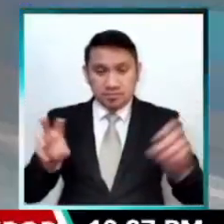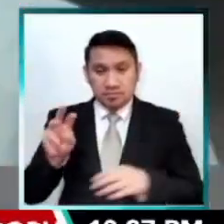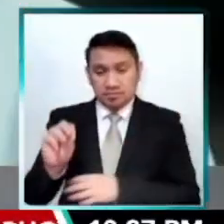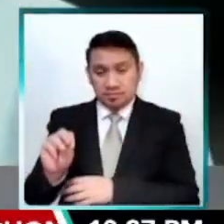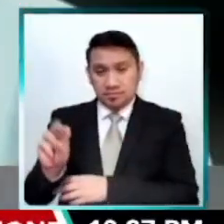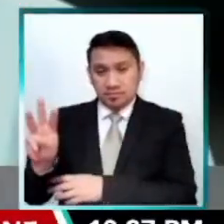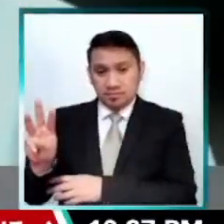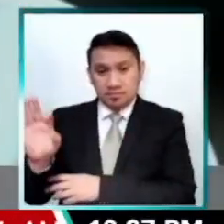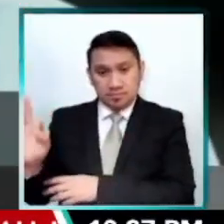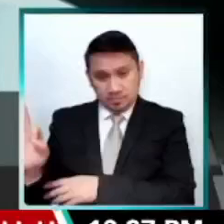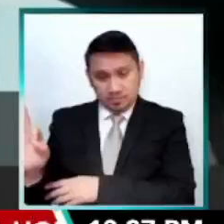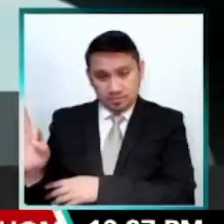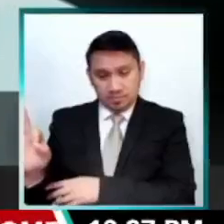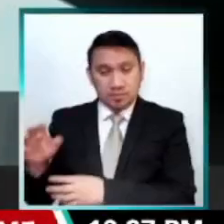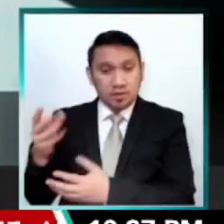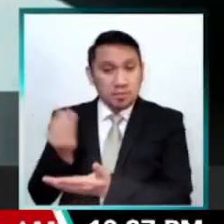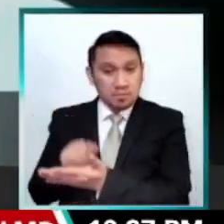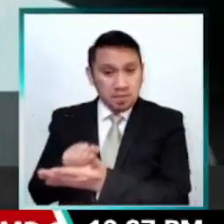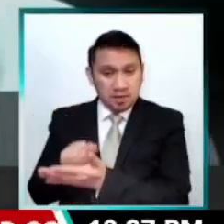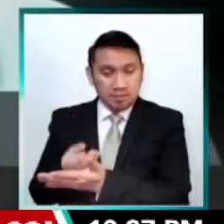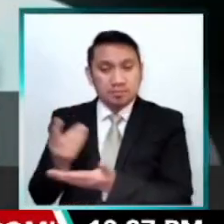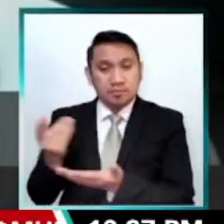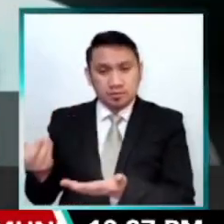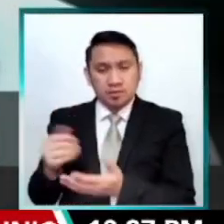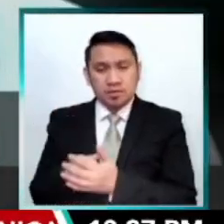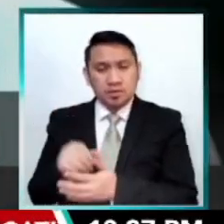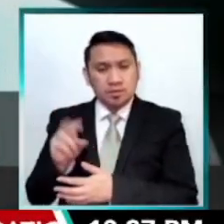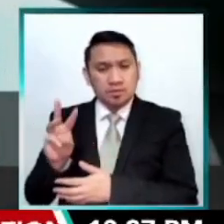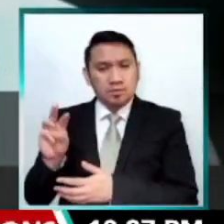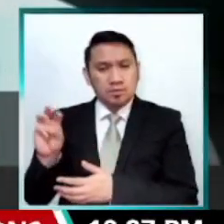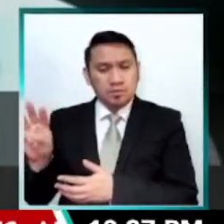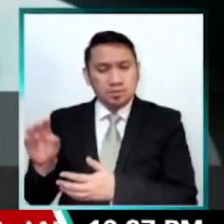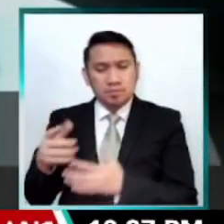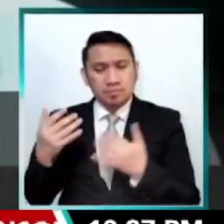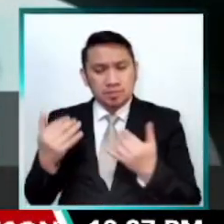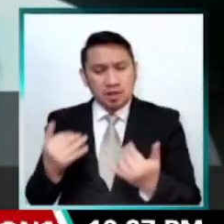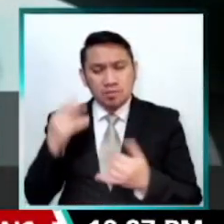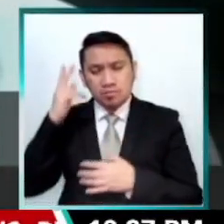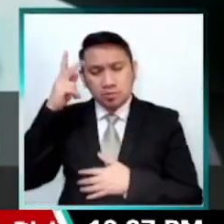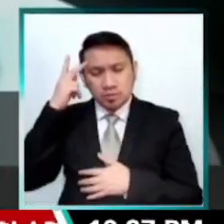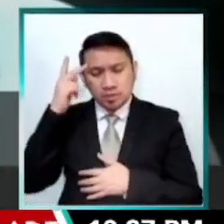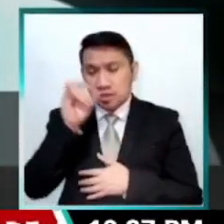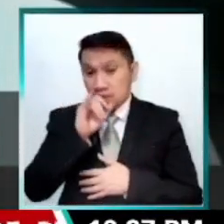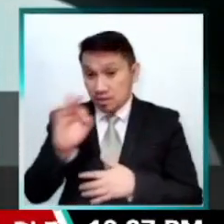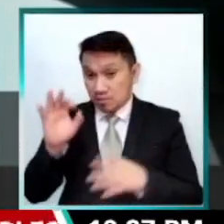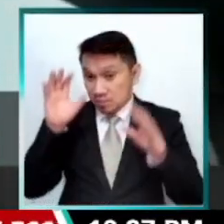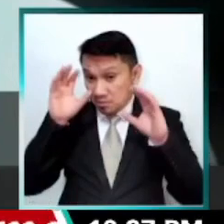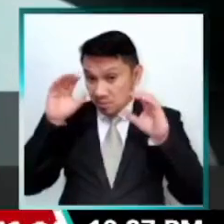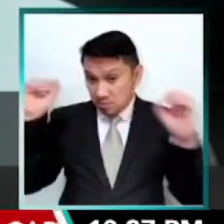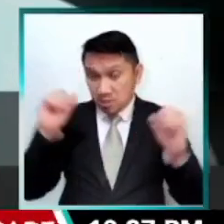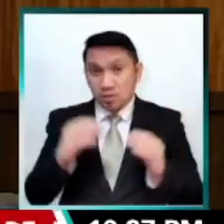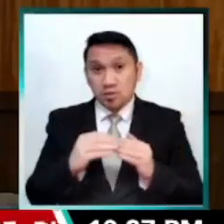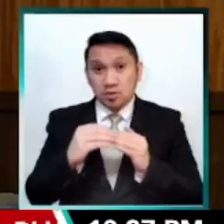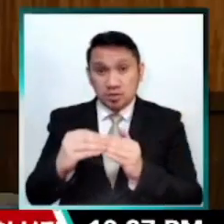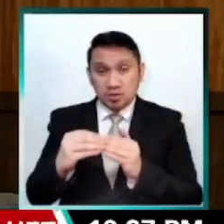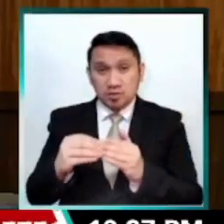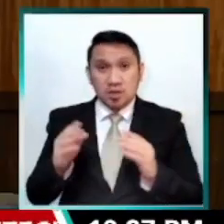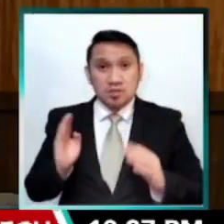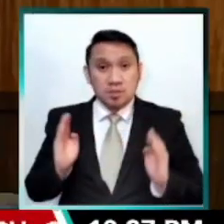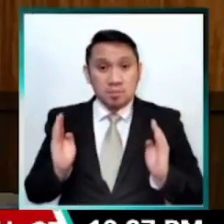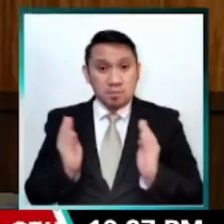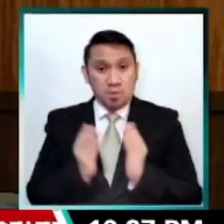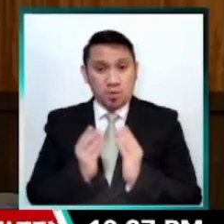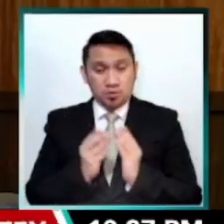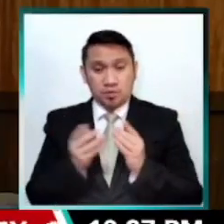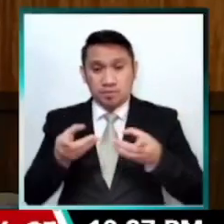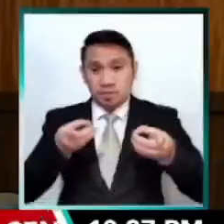Sinabi ni Senior Deputy Minority Leader Paul Daza, mapupulitika lang kung ang presidente ang mamumuno sa Board of Directors. Mungkahi ng